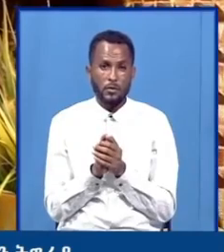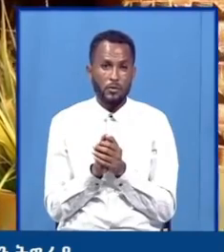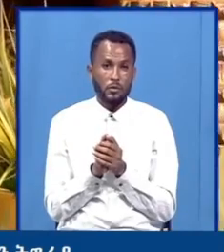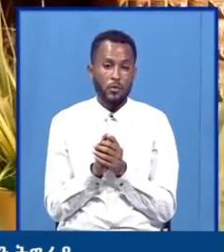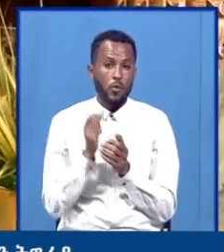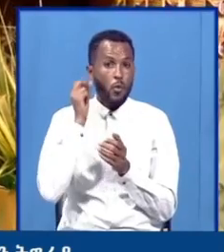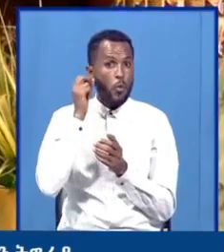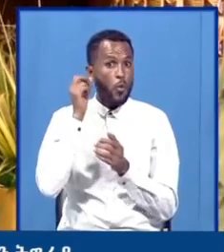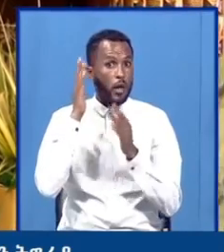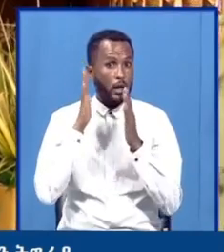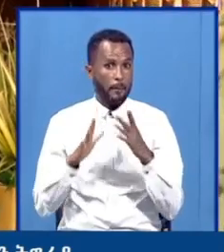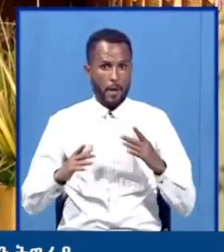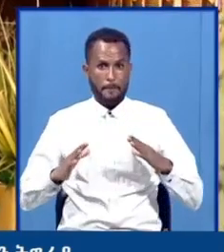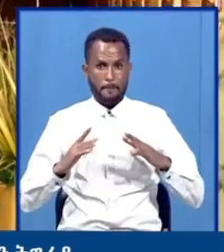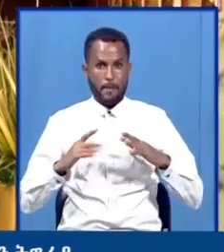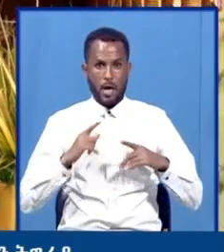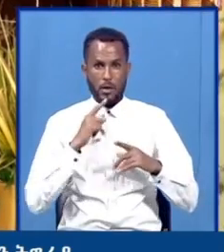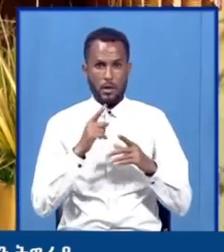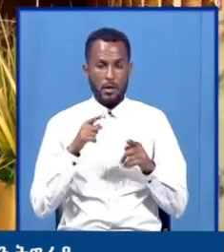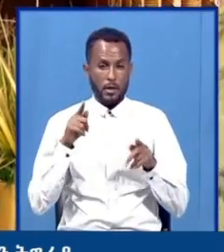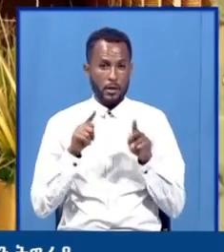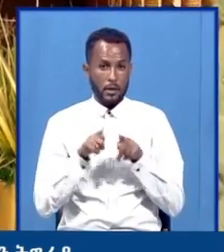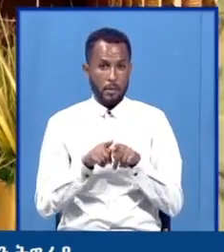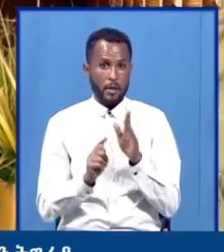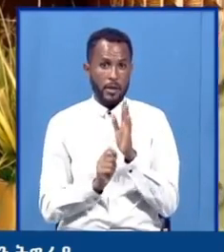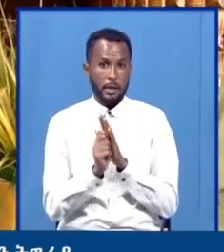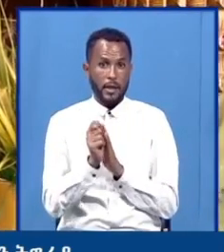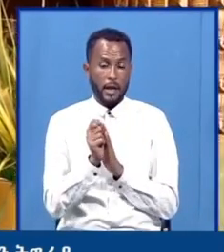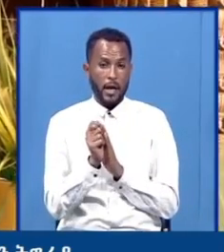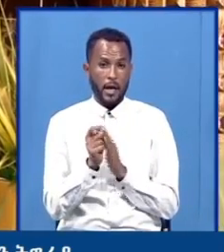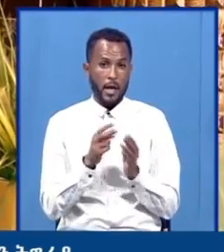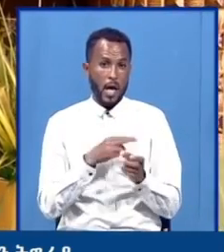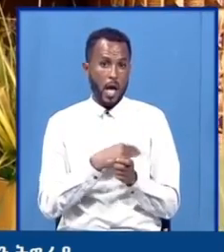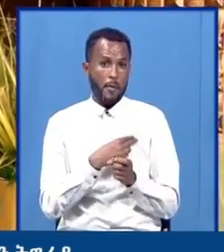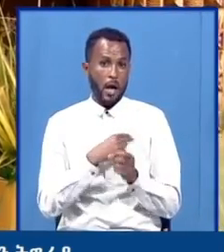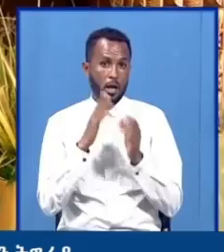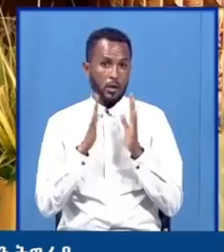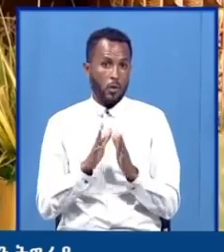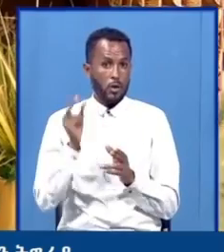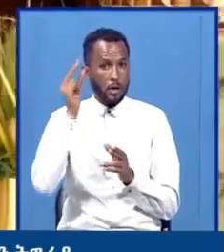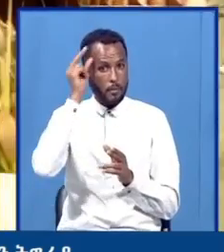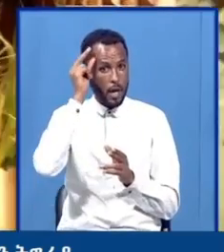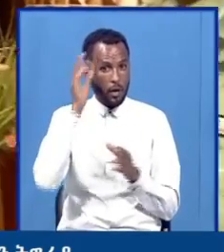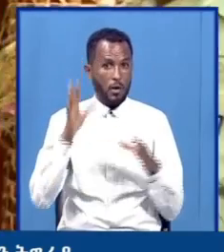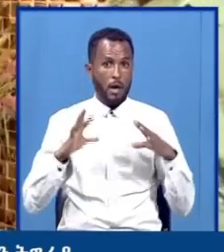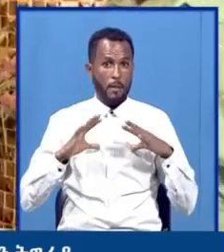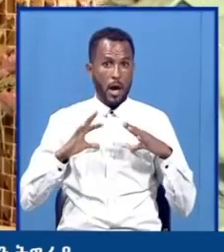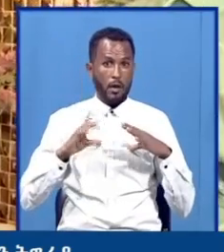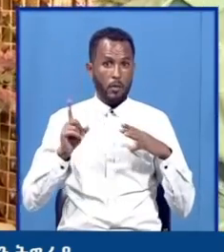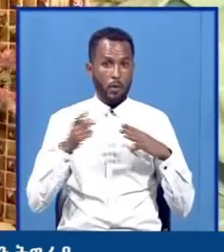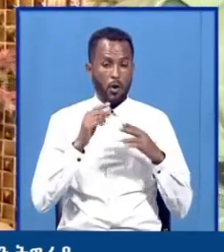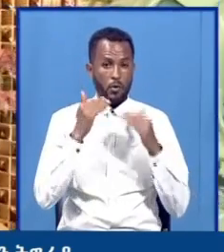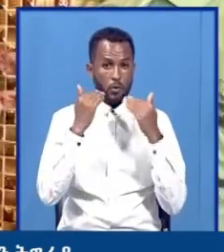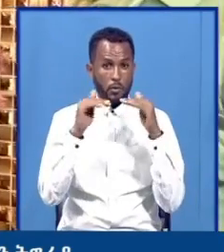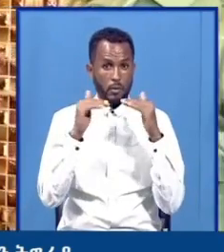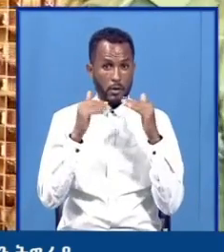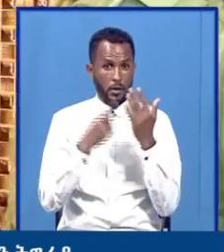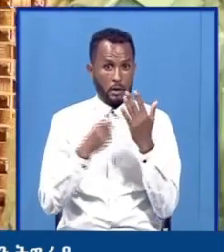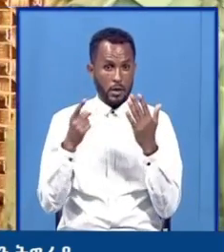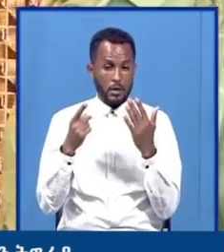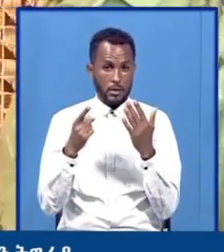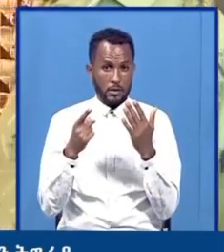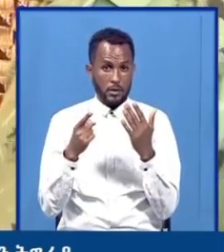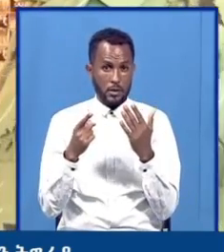ايو كن تغراي مغلص لنا نحسو هيموناتاون بهلاون بعلكم مكون متن نزي